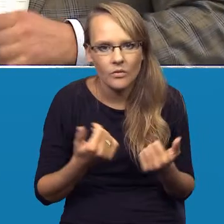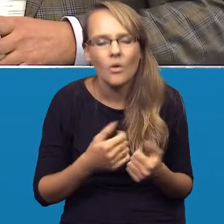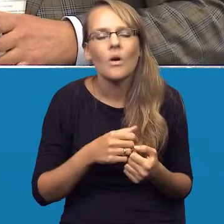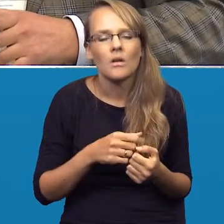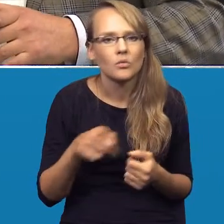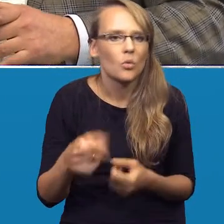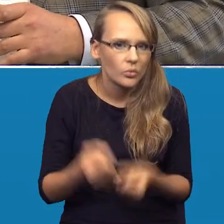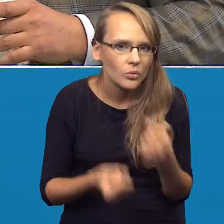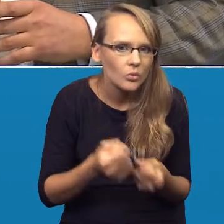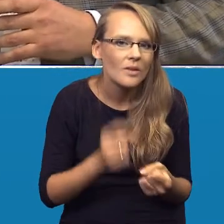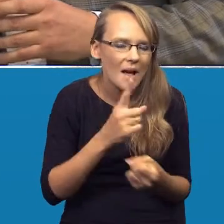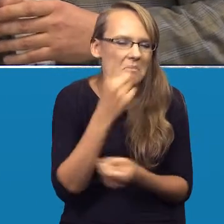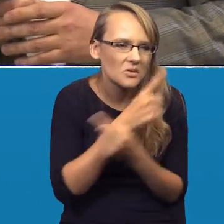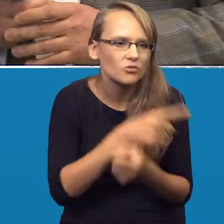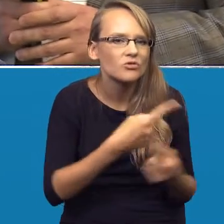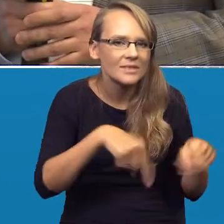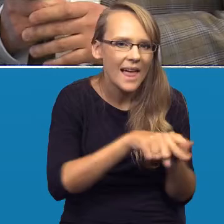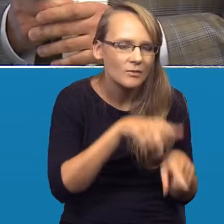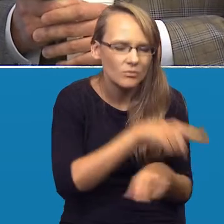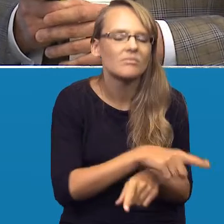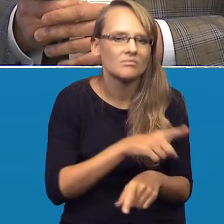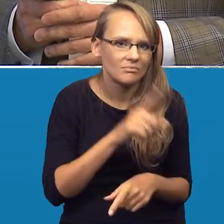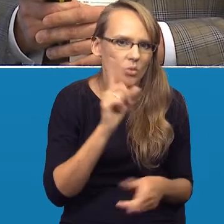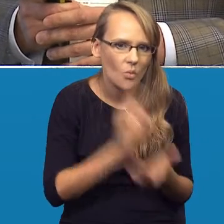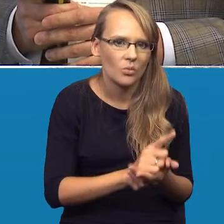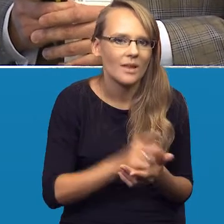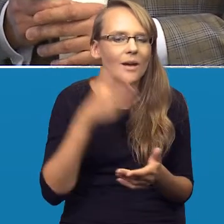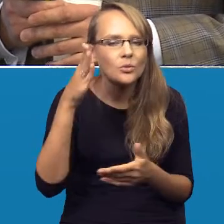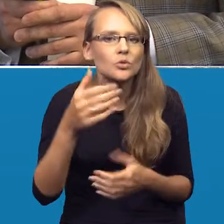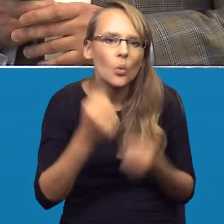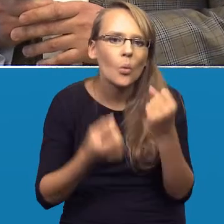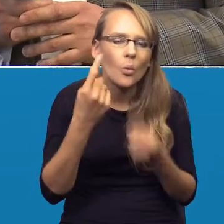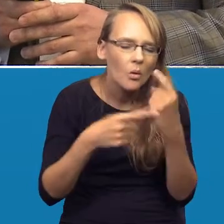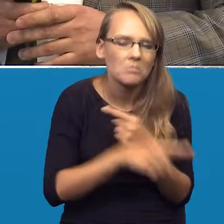ale myślę, że taki zespół poradzi sobie z trudnościami w przyszłości.